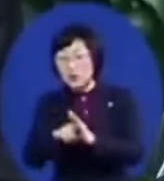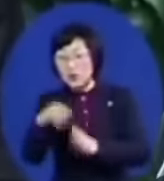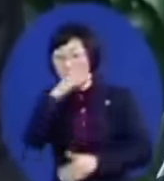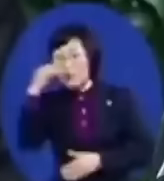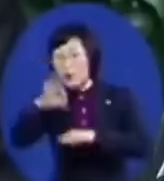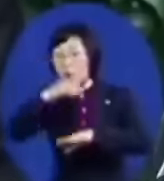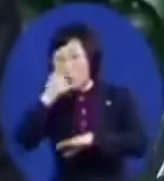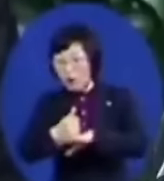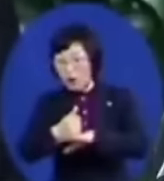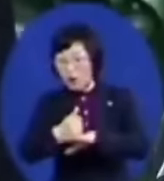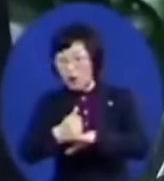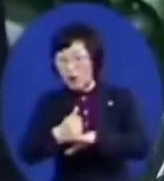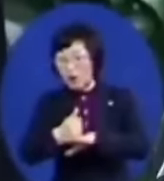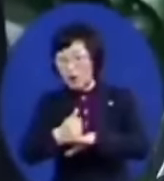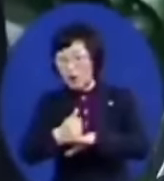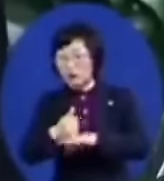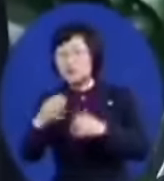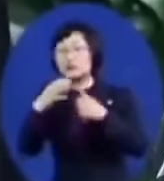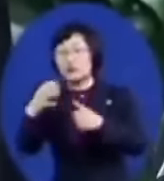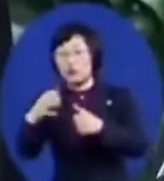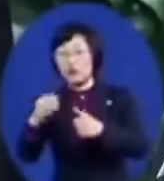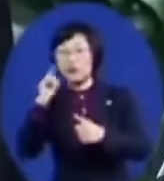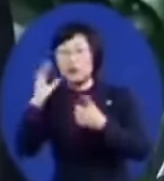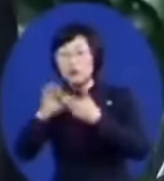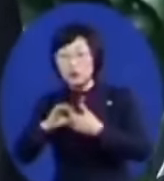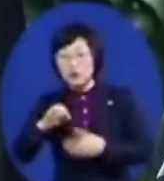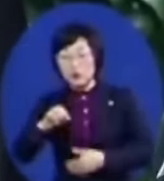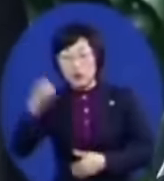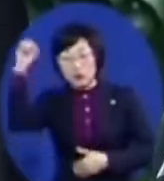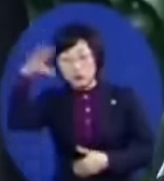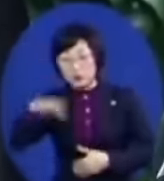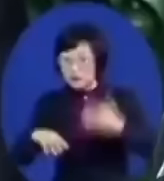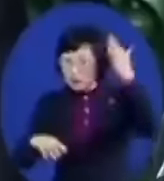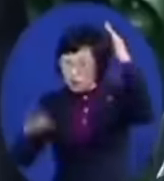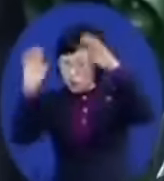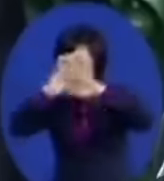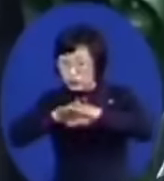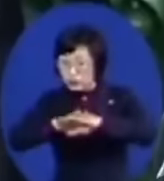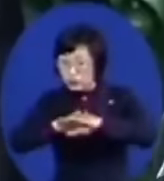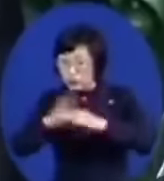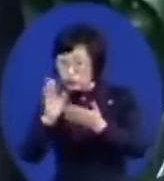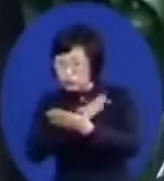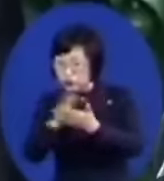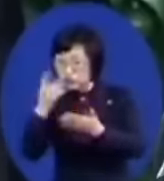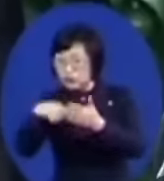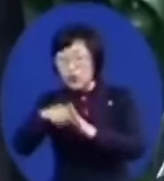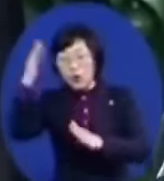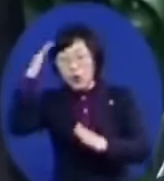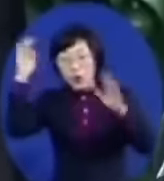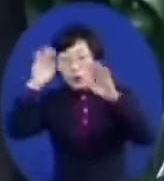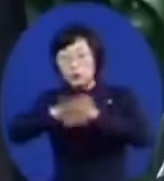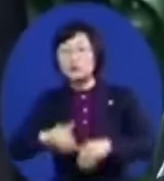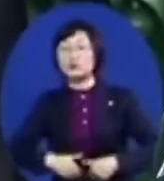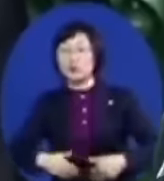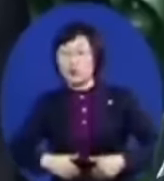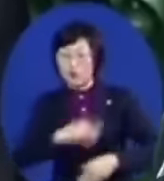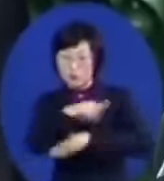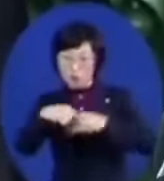것입니다. 왜냐하면 빛이 얼마나 밝았는가 보면은 어두움이 있어야 되는 것입니다. 건강이 얼마나